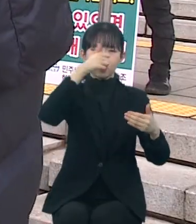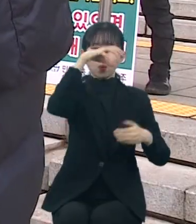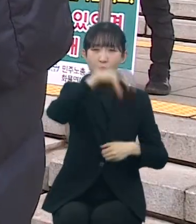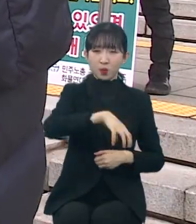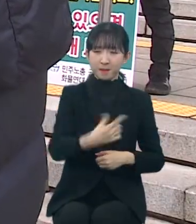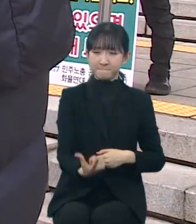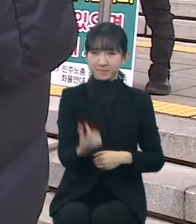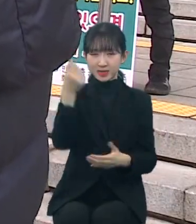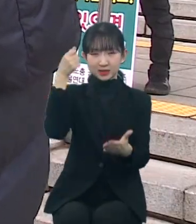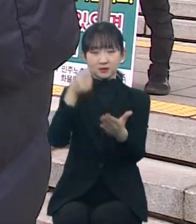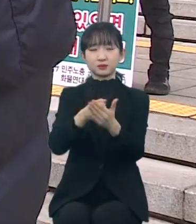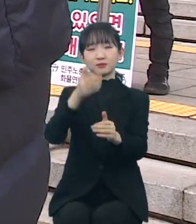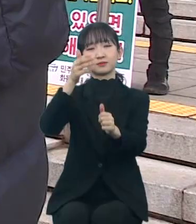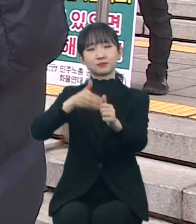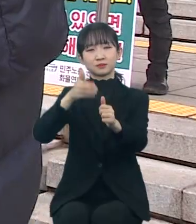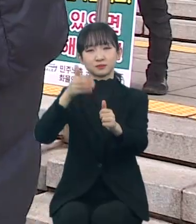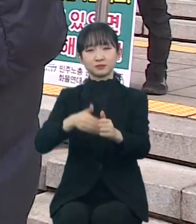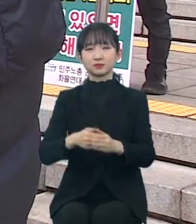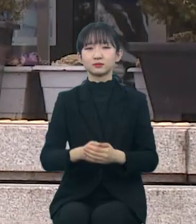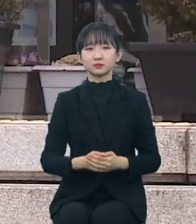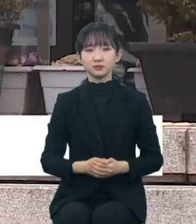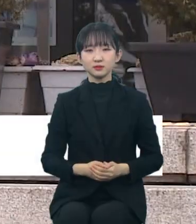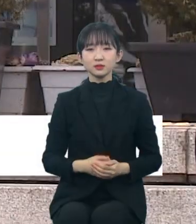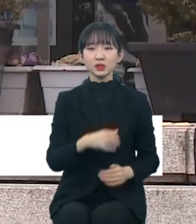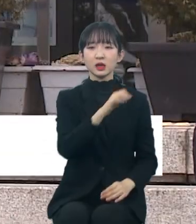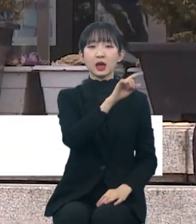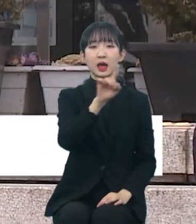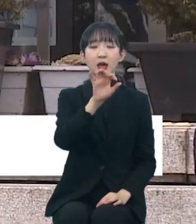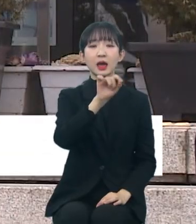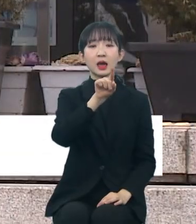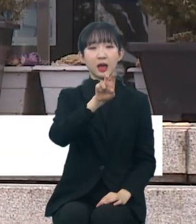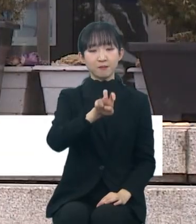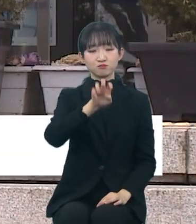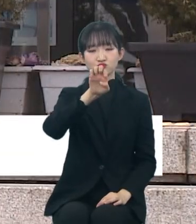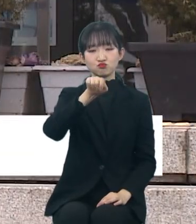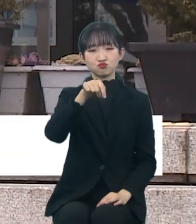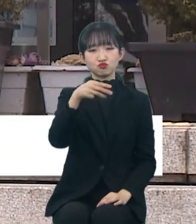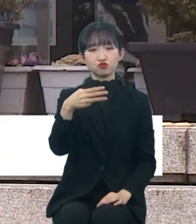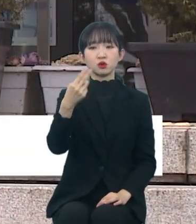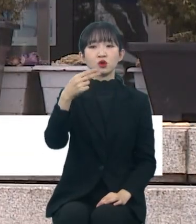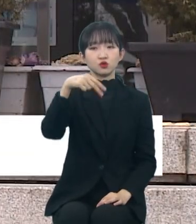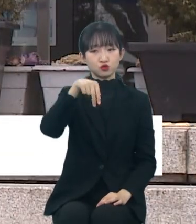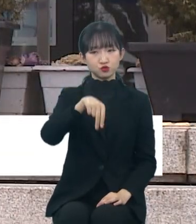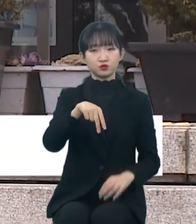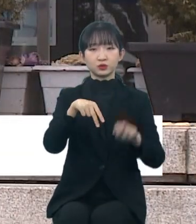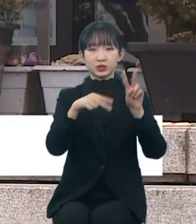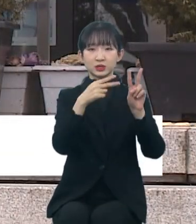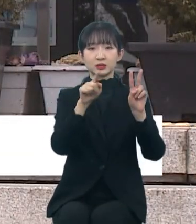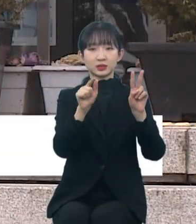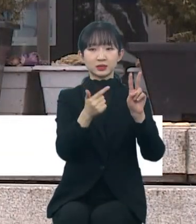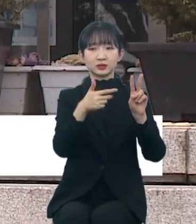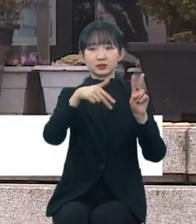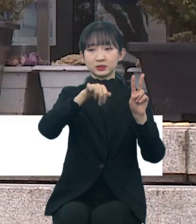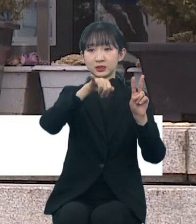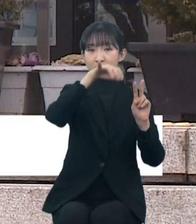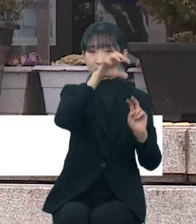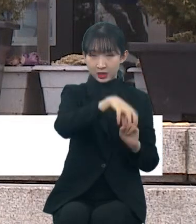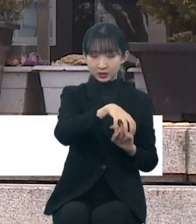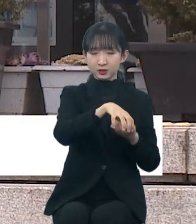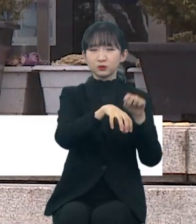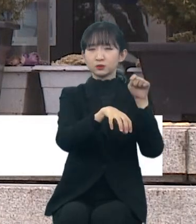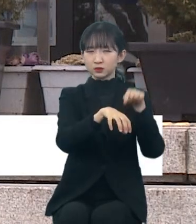결단을 요구했습니다. 암블루 2단지 909의 화물 고용 차고지는 특정